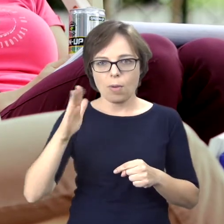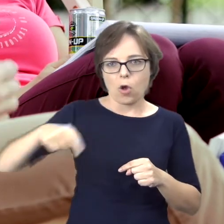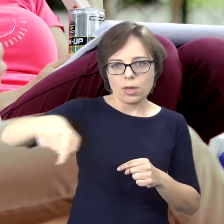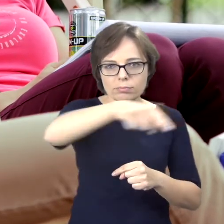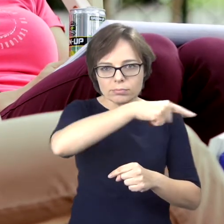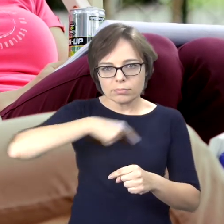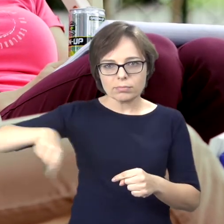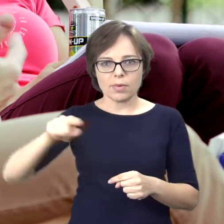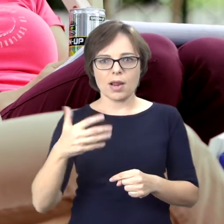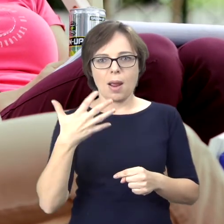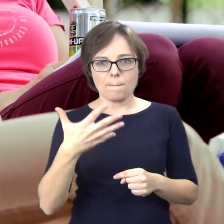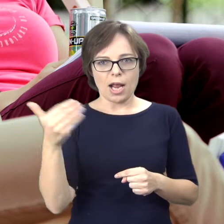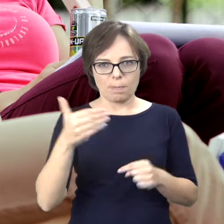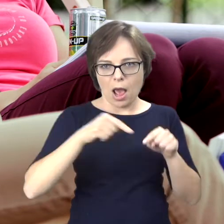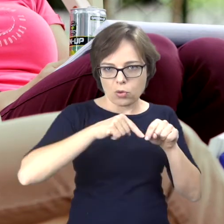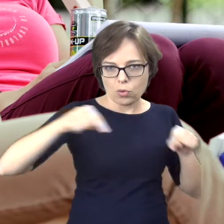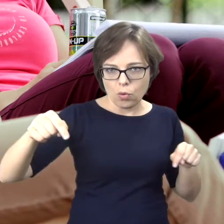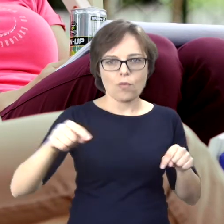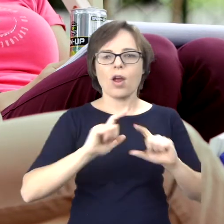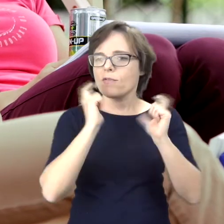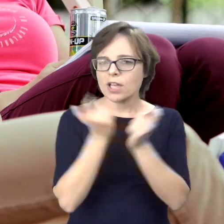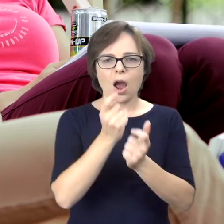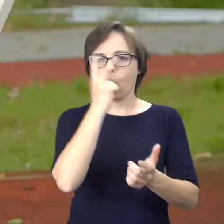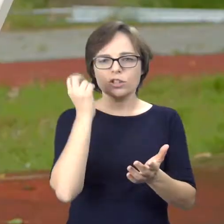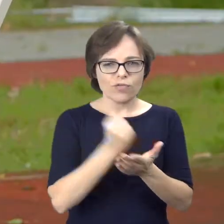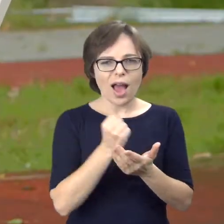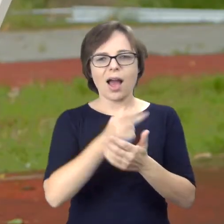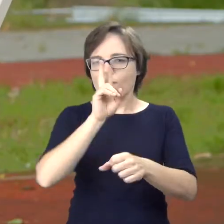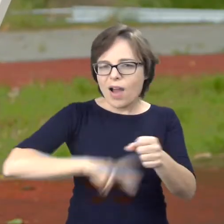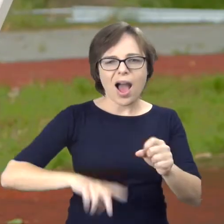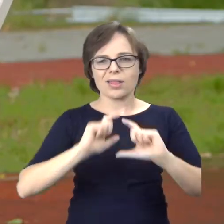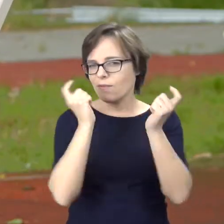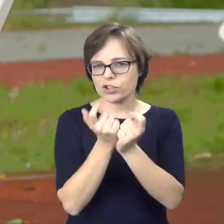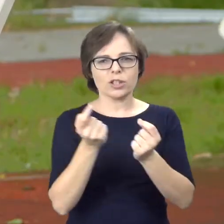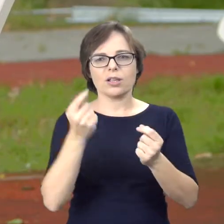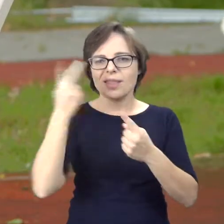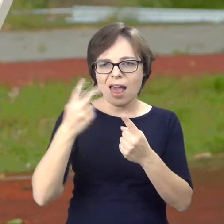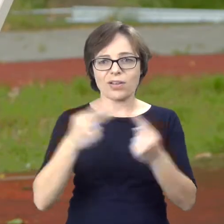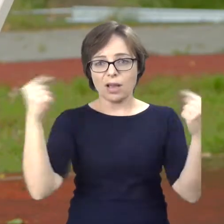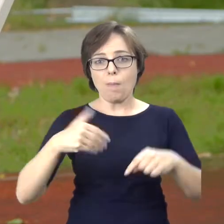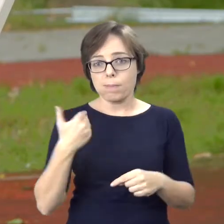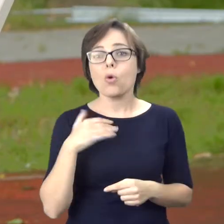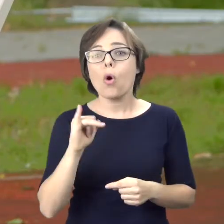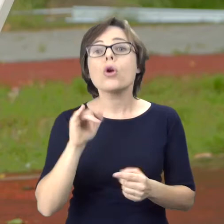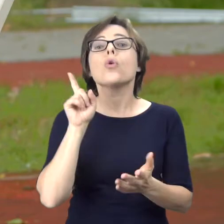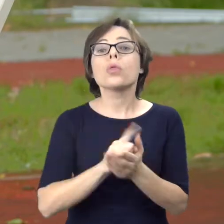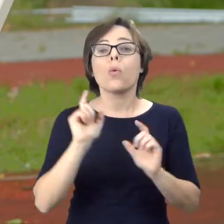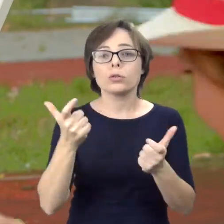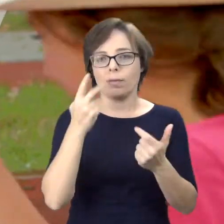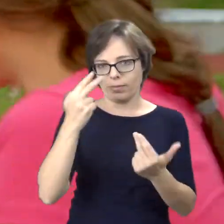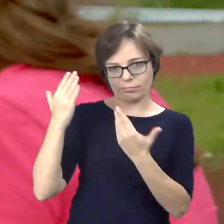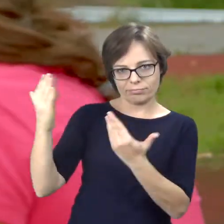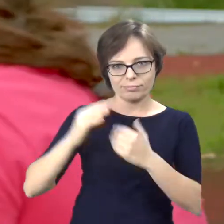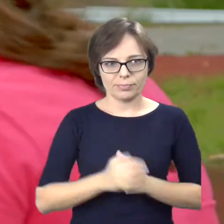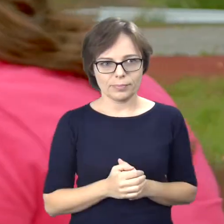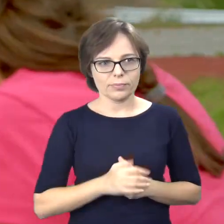5-metrową, formalny pomiar, sędziowie, świadkowie, wszystkie telewizje przyjechały i tak dalej. No i wiesz, i skończyło się tym, że a to nie